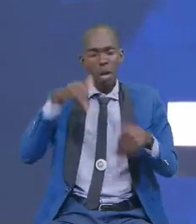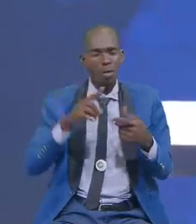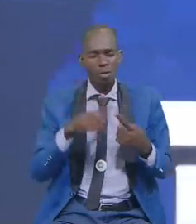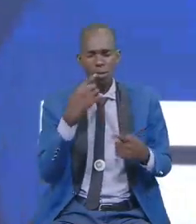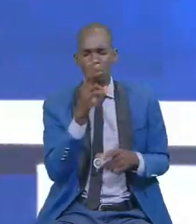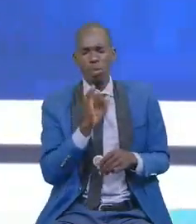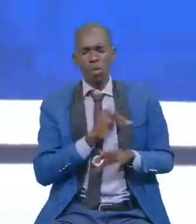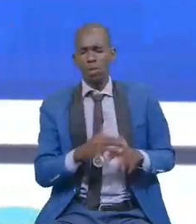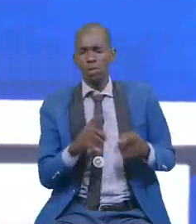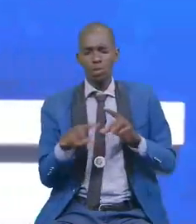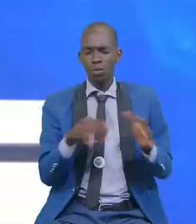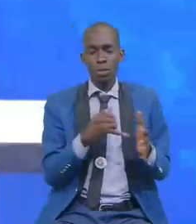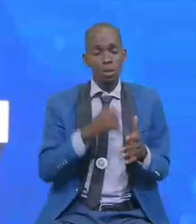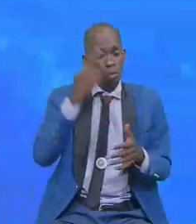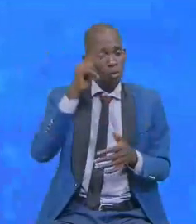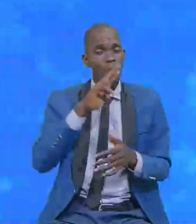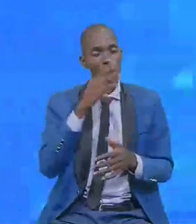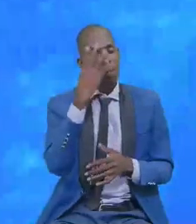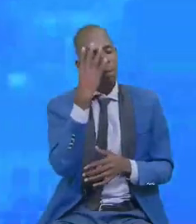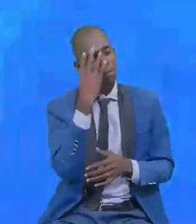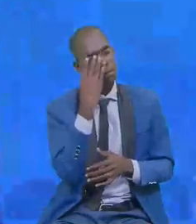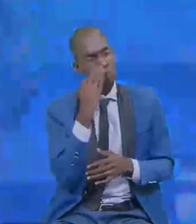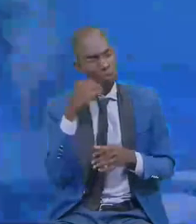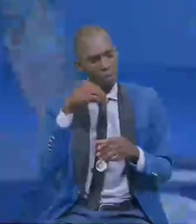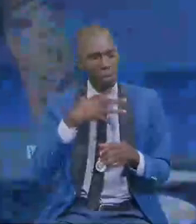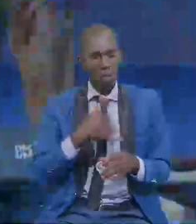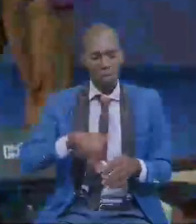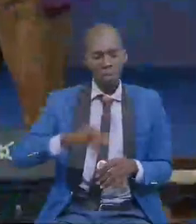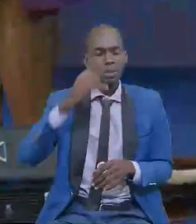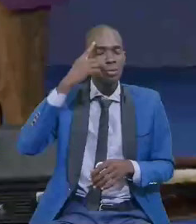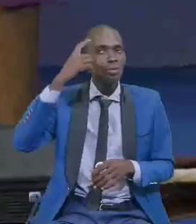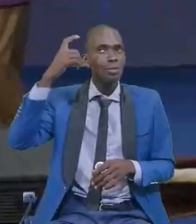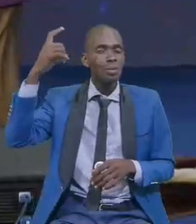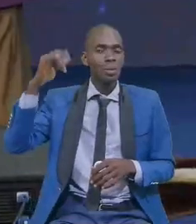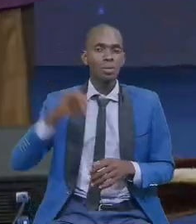dire non. Parce que tu ne contrôles pas, parce que tu dors et tu rêves.